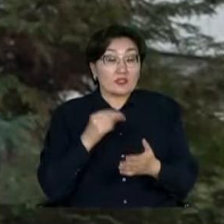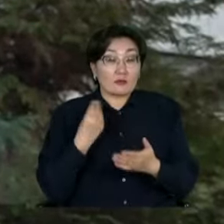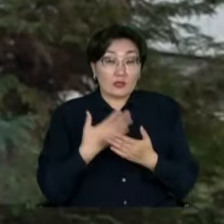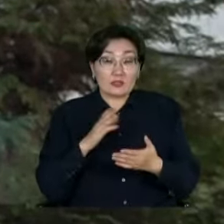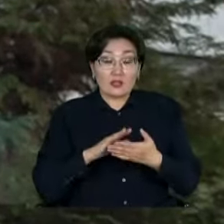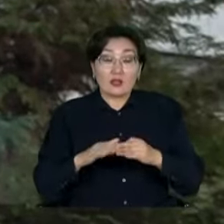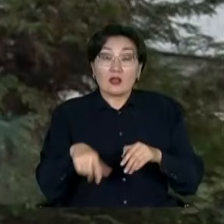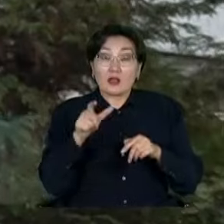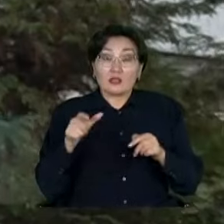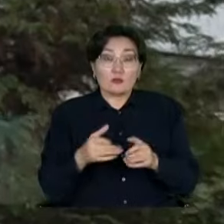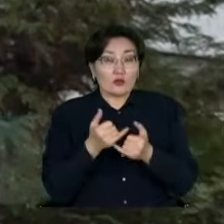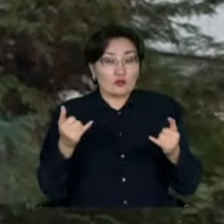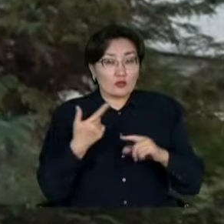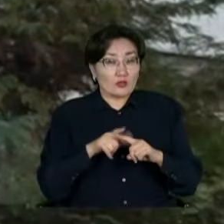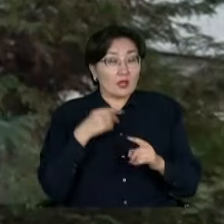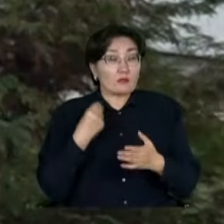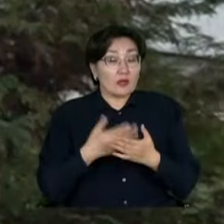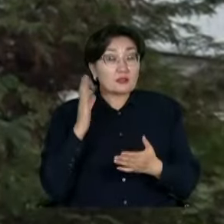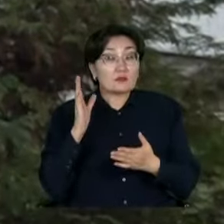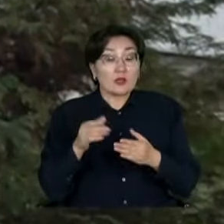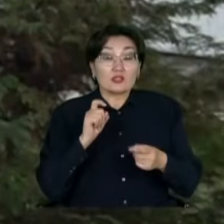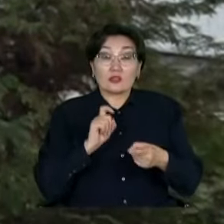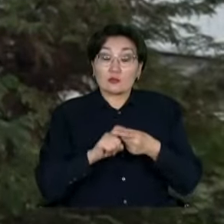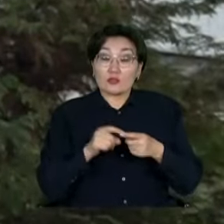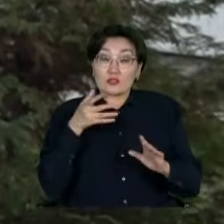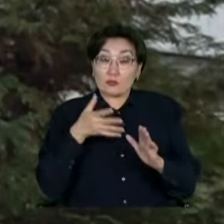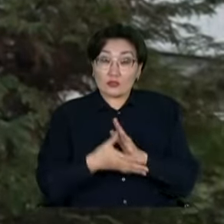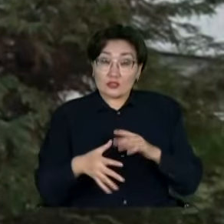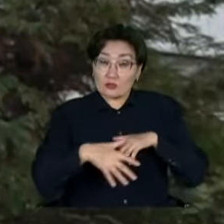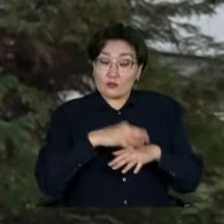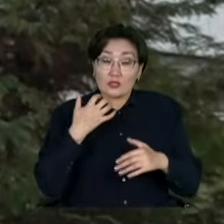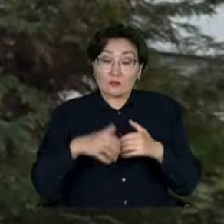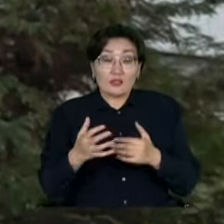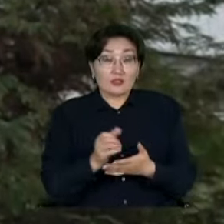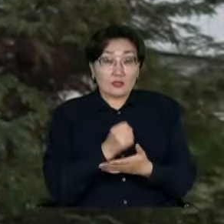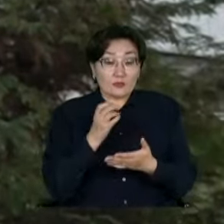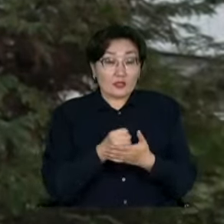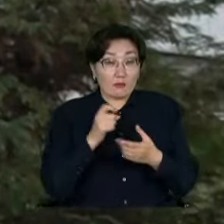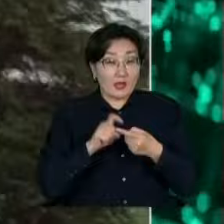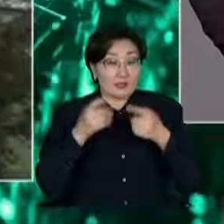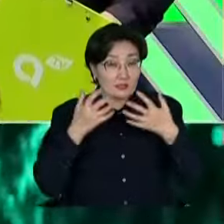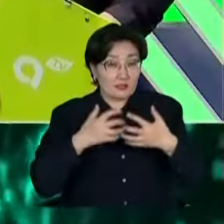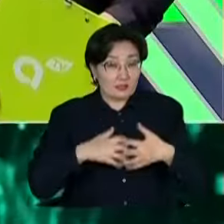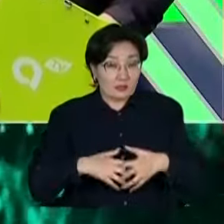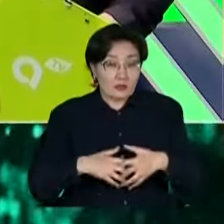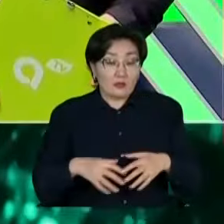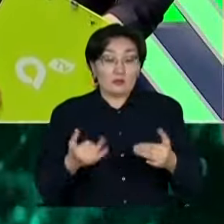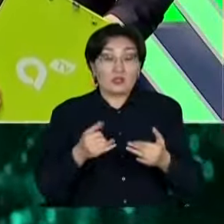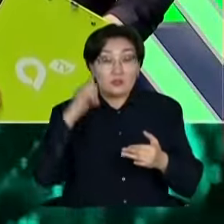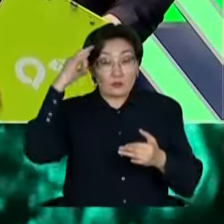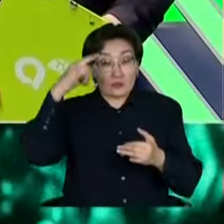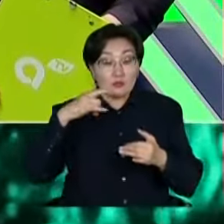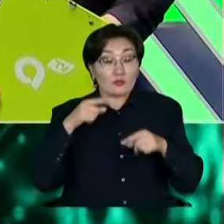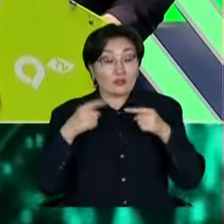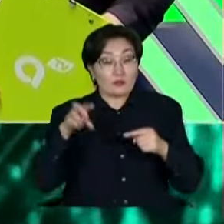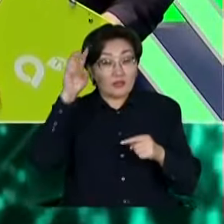тұтынушылар қалтасына үлкен салмақ түсуі мүмкін. Жалпы байланыс шығындары халықтың орташа табысына байланыс есептеледі. Қай жағынан қарасақта Қазақстан